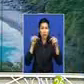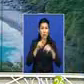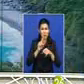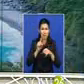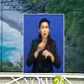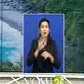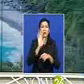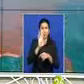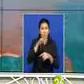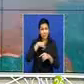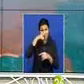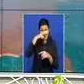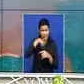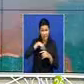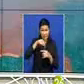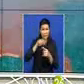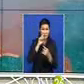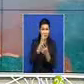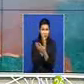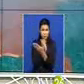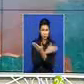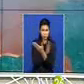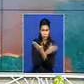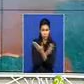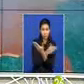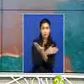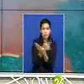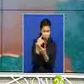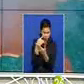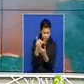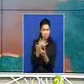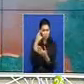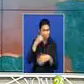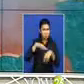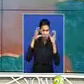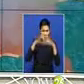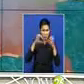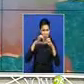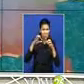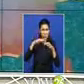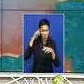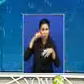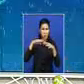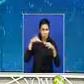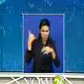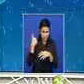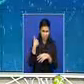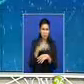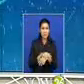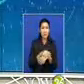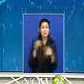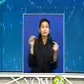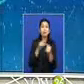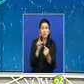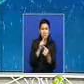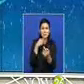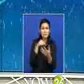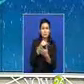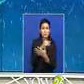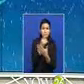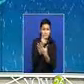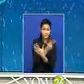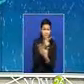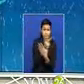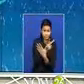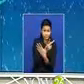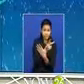างด้านพื้นที่ประเทศไทยทางฝั่งตะวันตกครับยังมีปัจจัยที่ทำให้เกิดฝนมรสุมตะวันตกเฉียงใต้ครับโดยเฉพาะพื้นที่จังหวัดกาญจนบุ